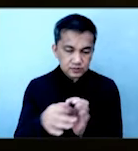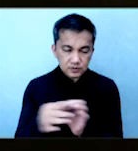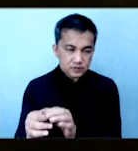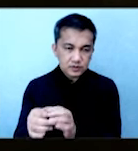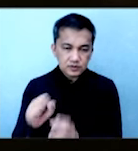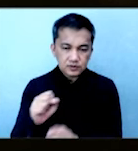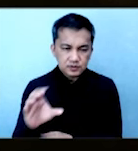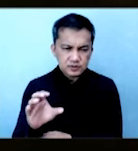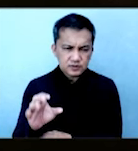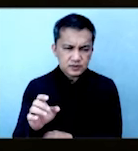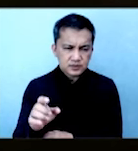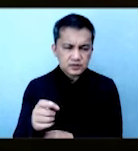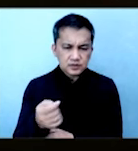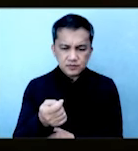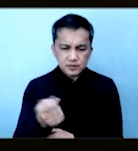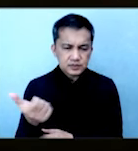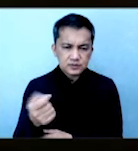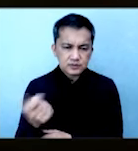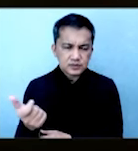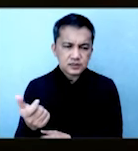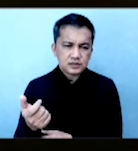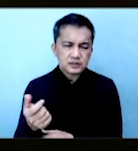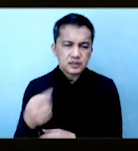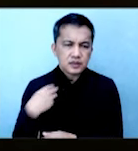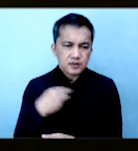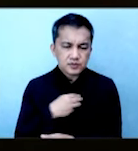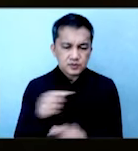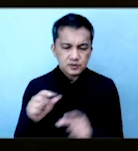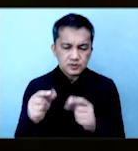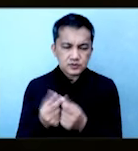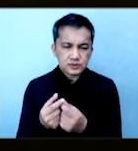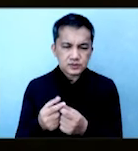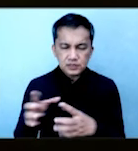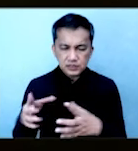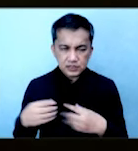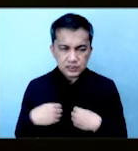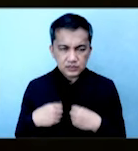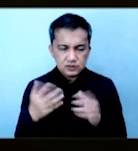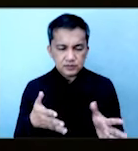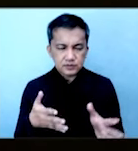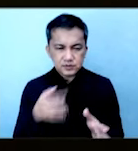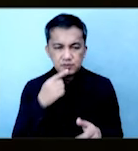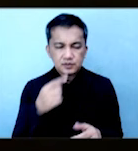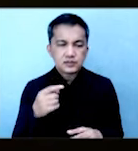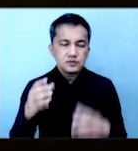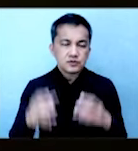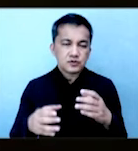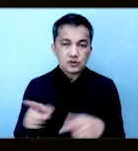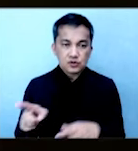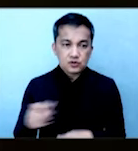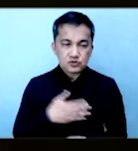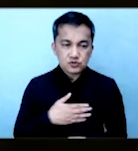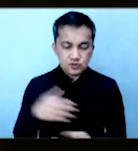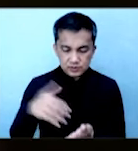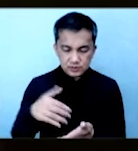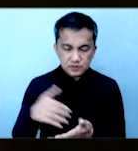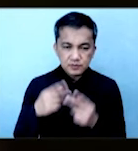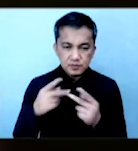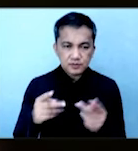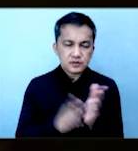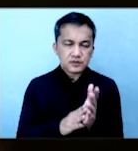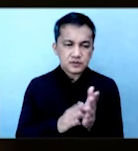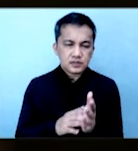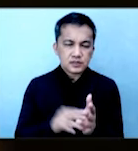ang pagkakatanggal sa mga miyembro ng grupo. Take it or leave it daw, sabi ng korte. Kung gusto ninyong mag-aral sa public school, kailangan